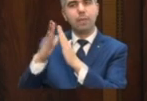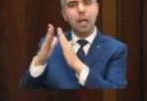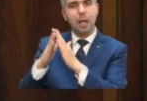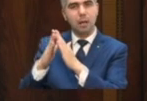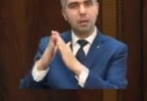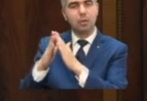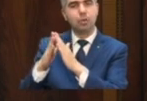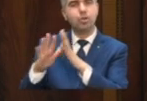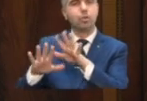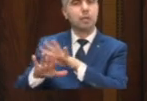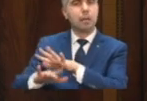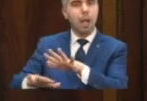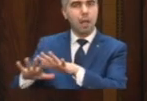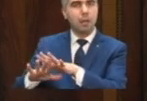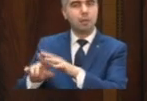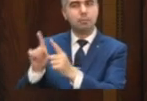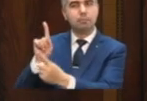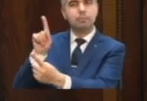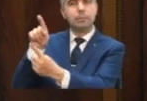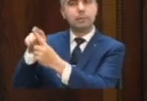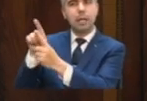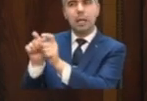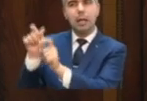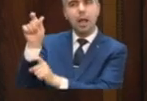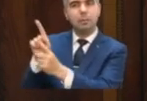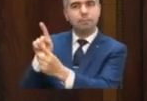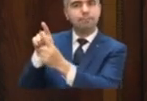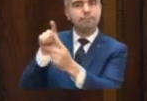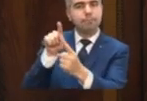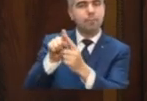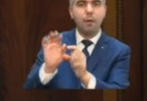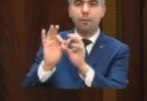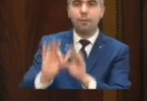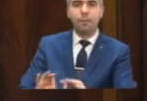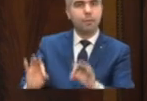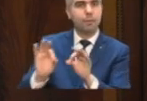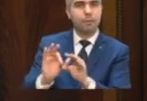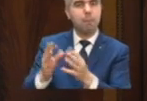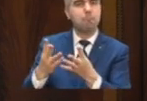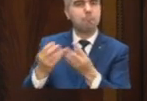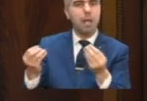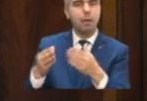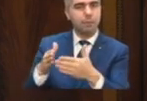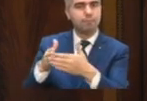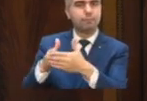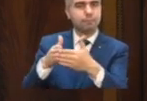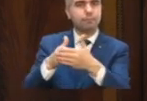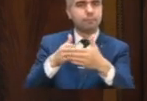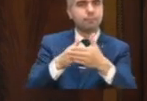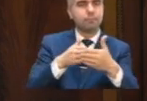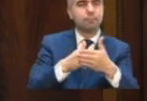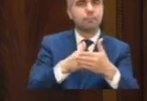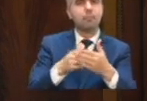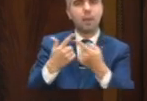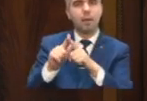تتمثل في الاستهداف غير الفعال للمستفيدين، ناهيك عن جملة من العوائق التي تعترض القضاء